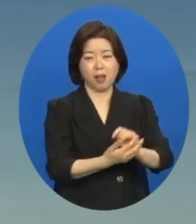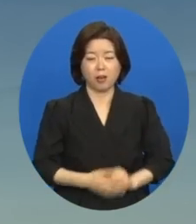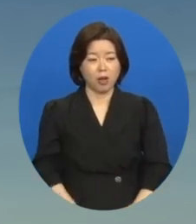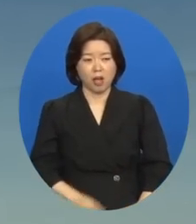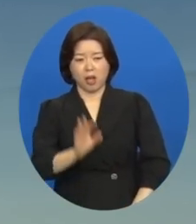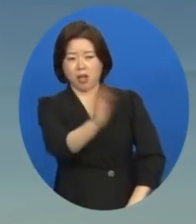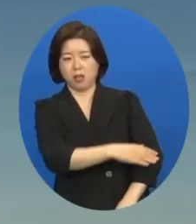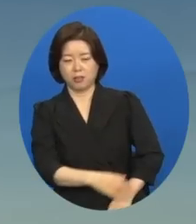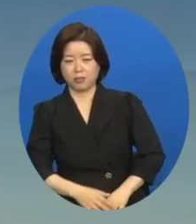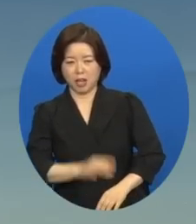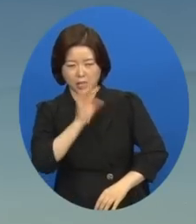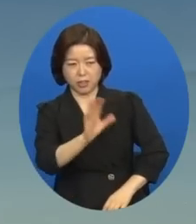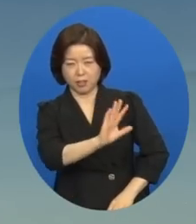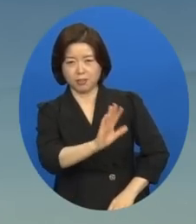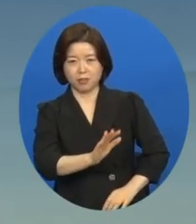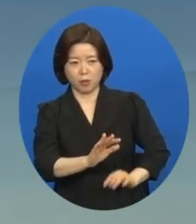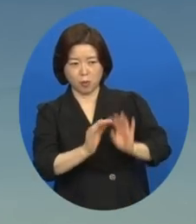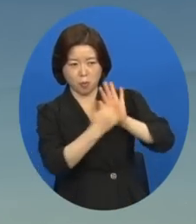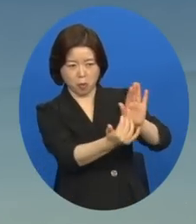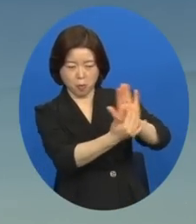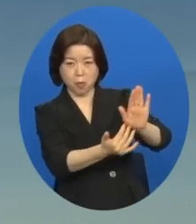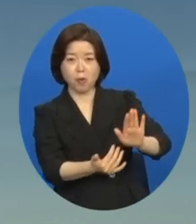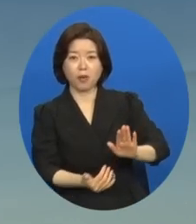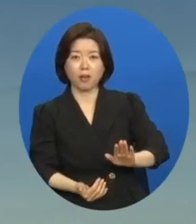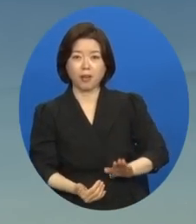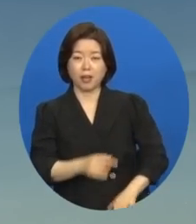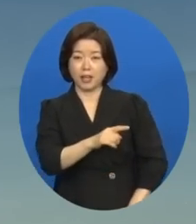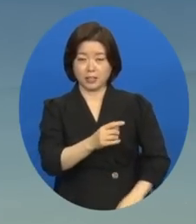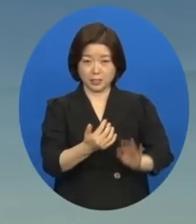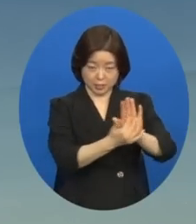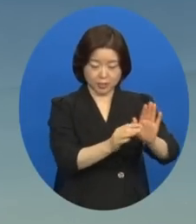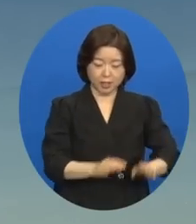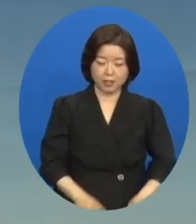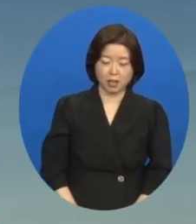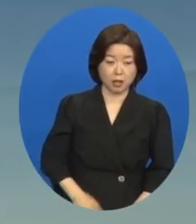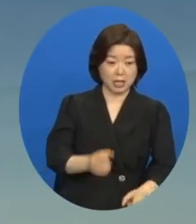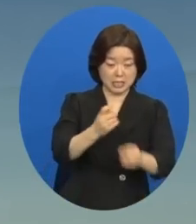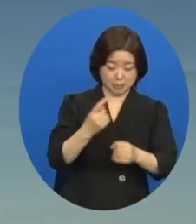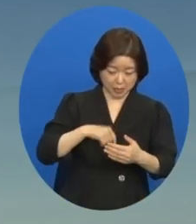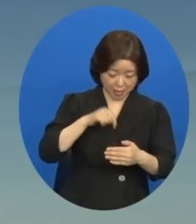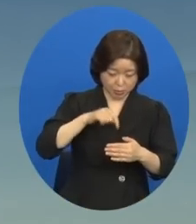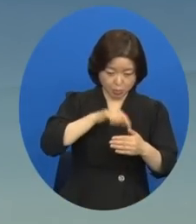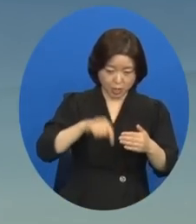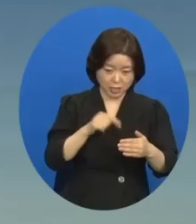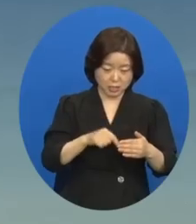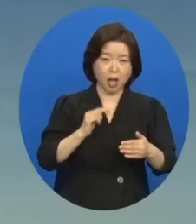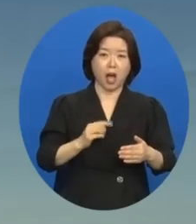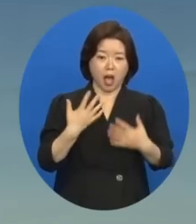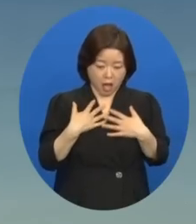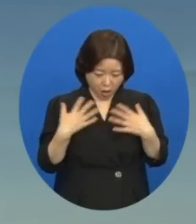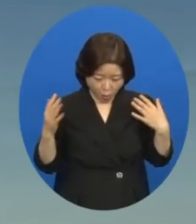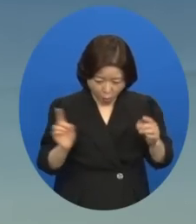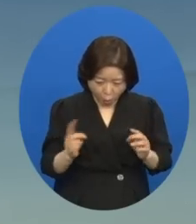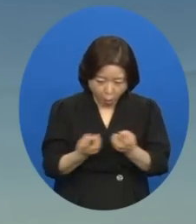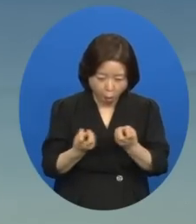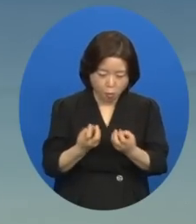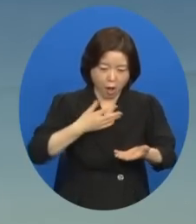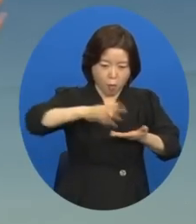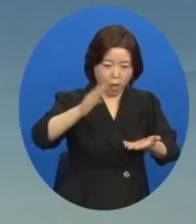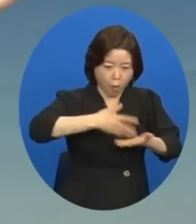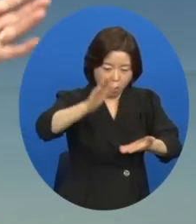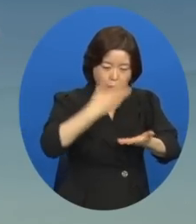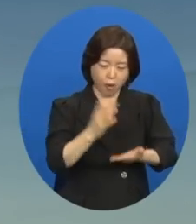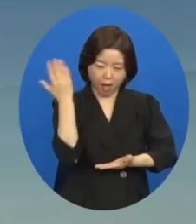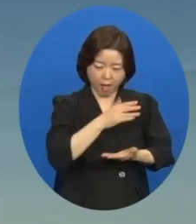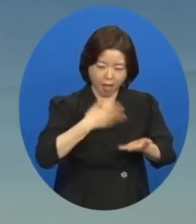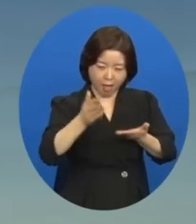그런 건 안 돼. 들어오지 마. 그렇게 하거나 아니면 이미 그런 것이 우리 마음속에 들어와 있으면 어휴, 어떻게 빨리 비워야지, 빨리